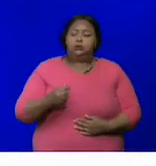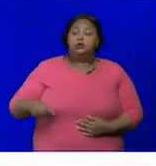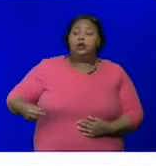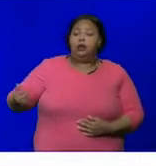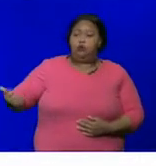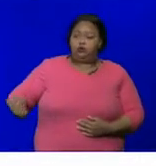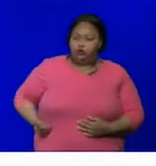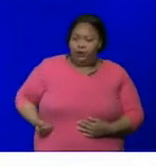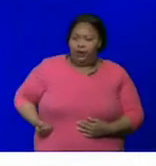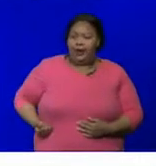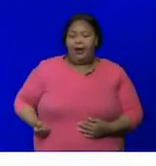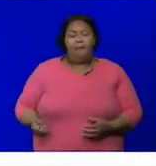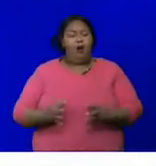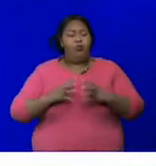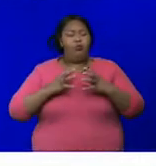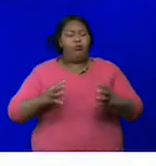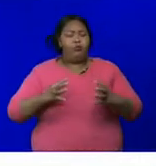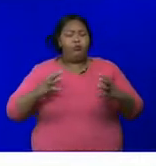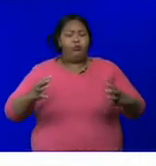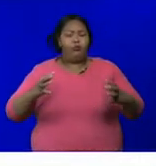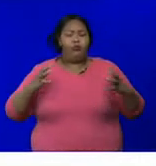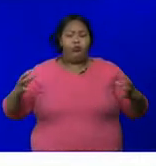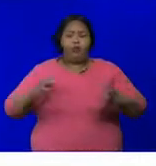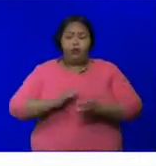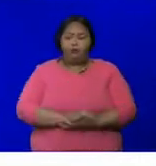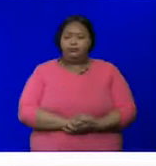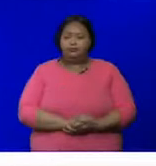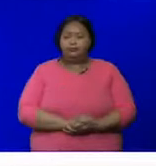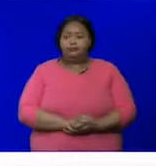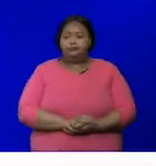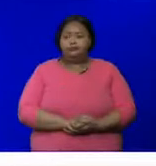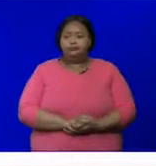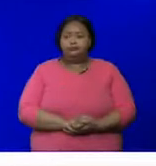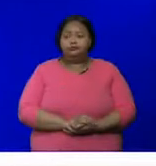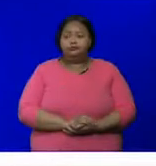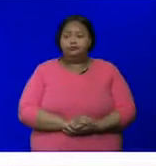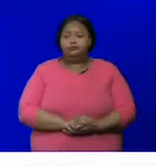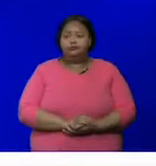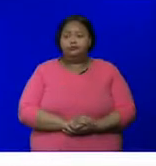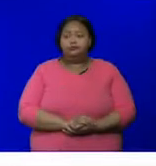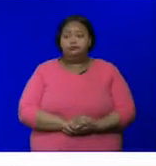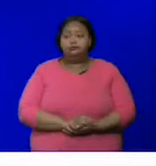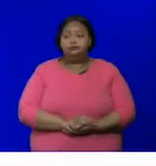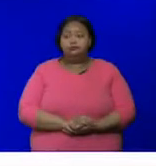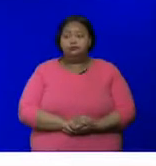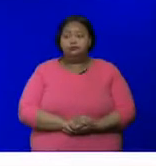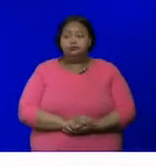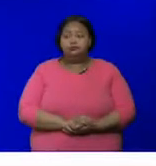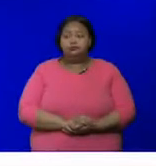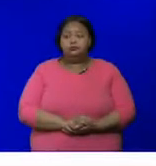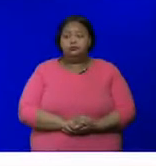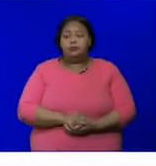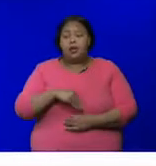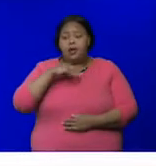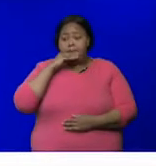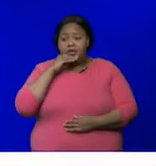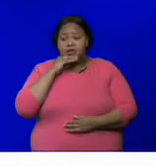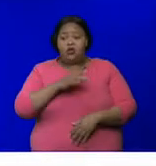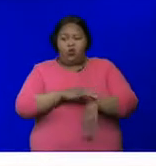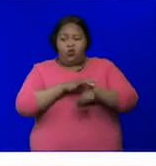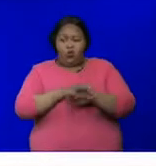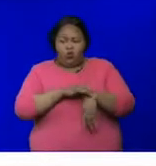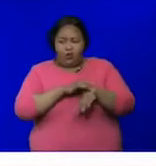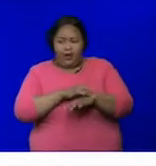letinto letibeka lo muntu engcupheni kwekuthi angagcine aba nalesifo senhlitiyo lesithi phecele ma risk factors vele kuvele